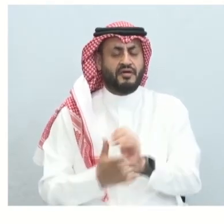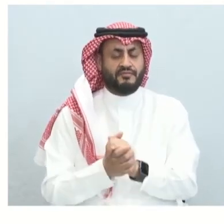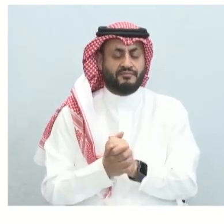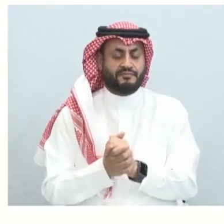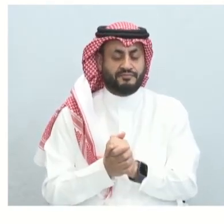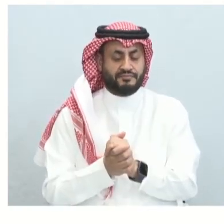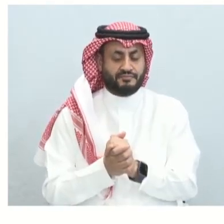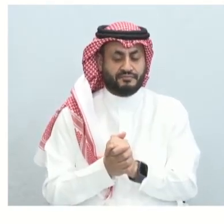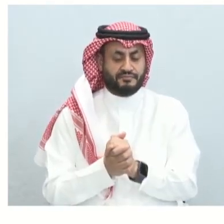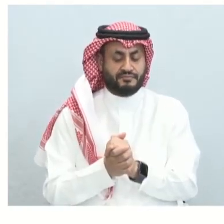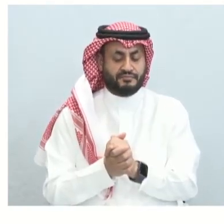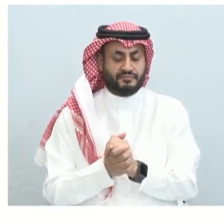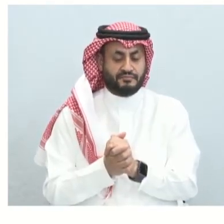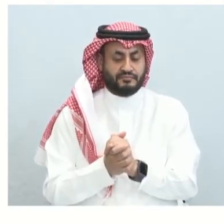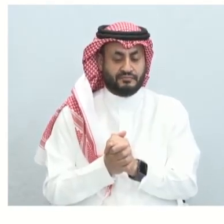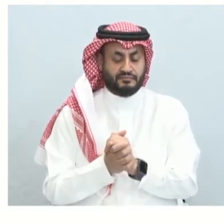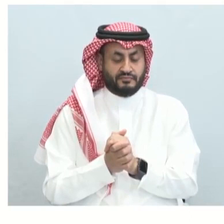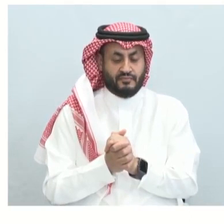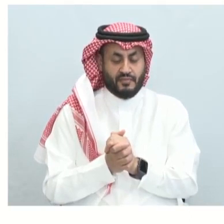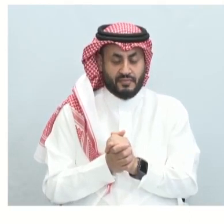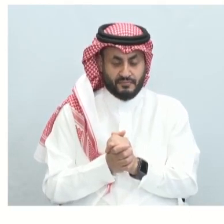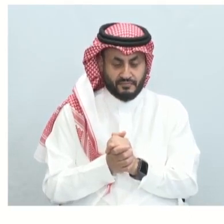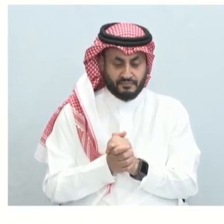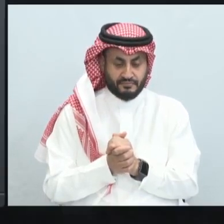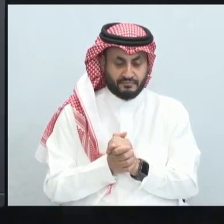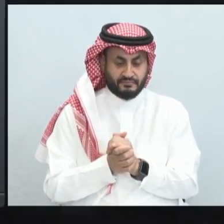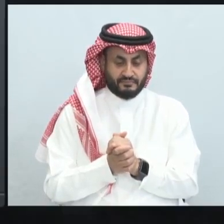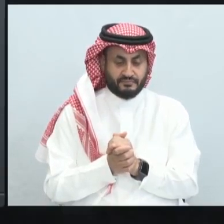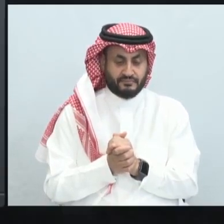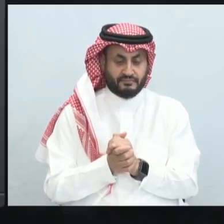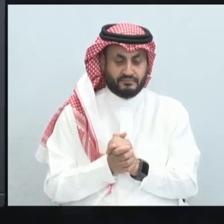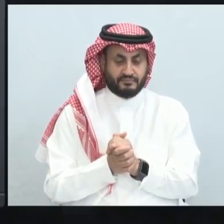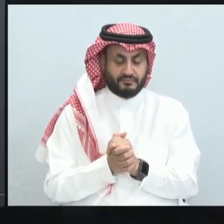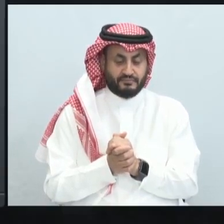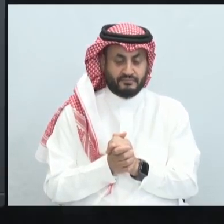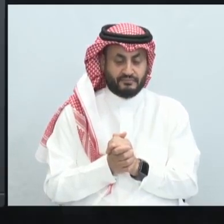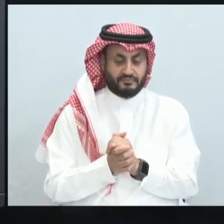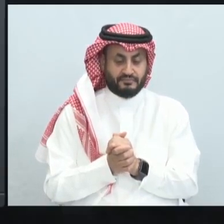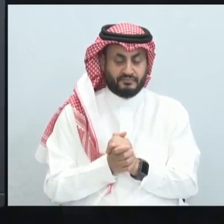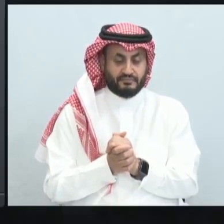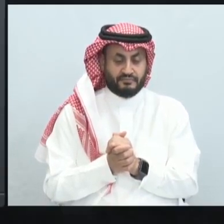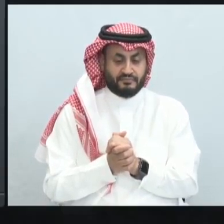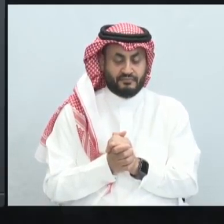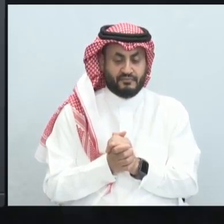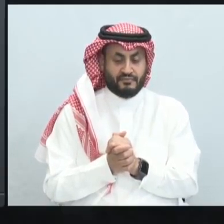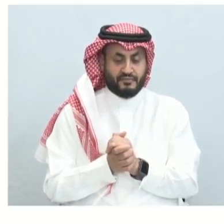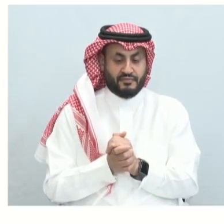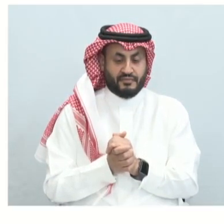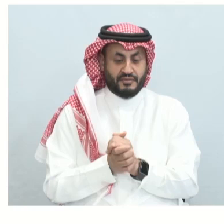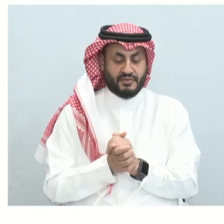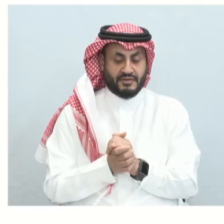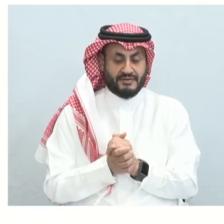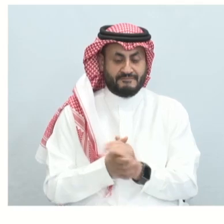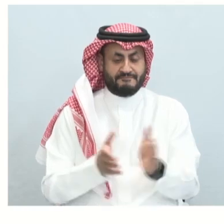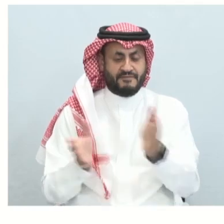يعلمنا ونتعرف على مزاحه صلى الله عليه وسلم مع اصحابه رضي الله عنهم